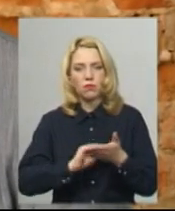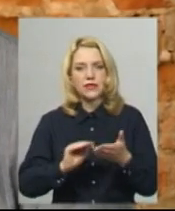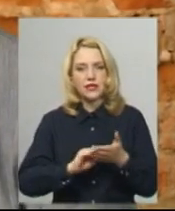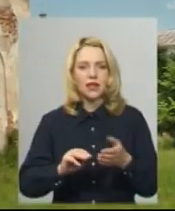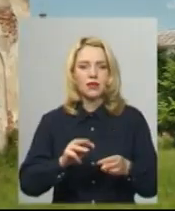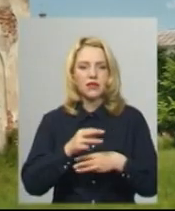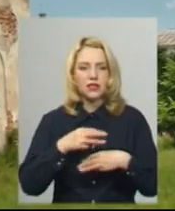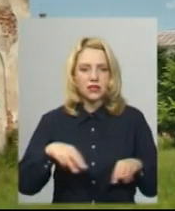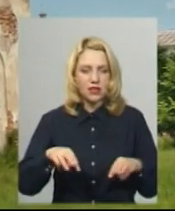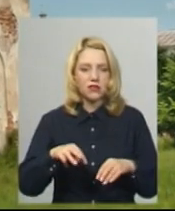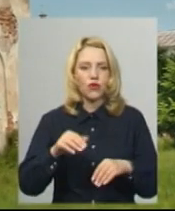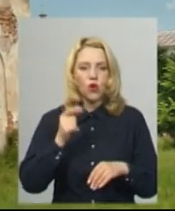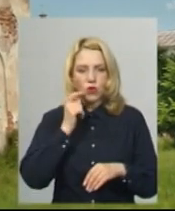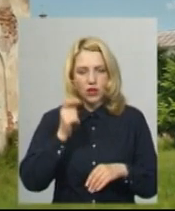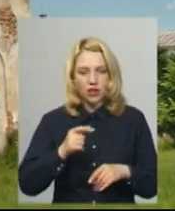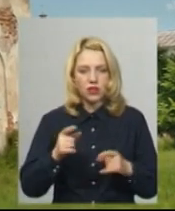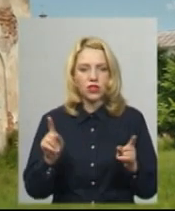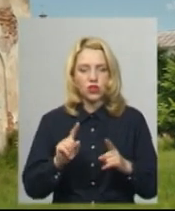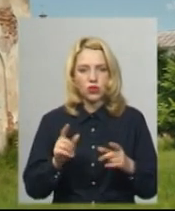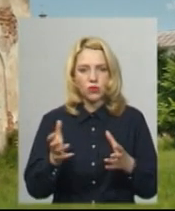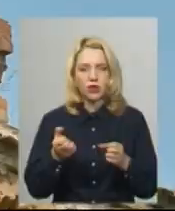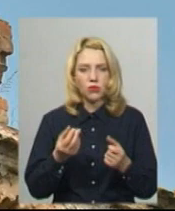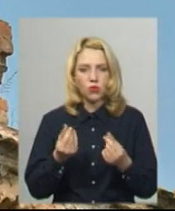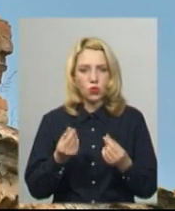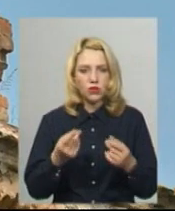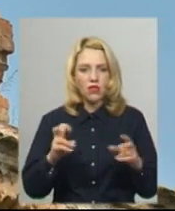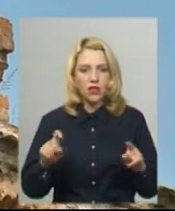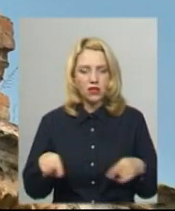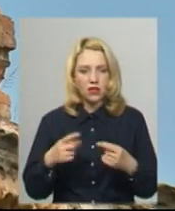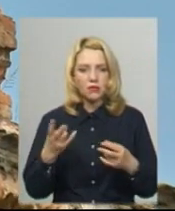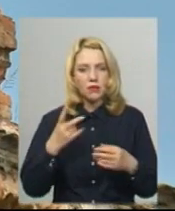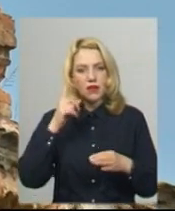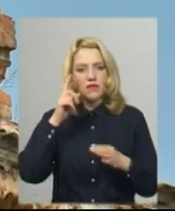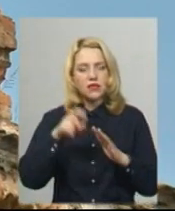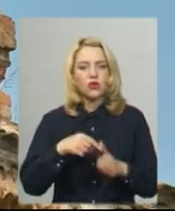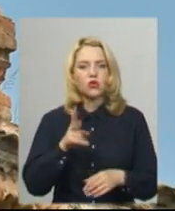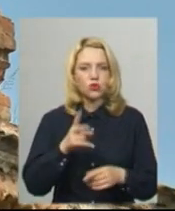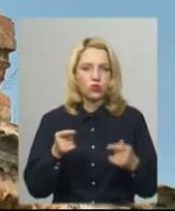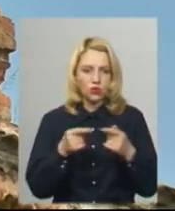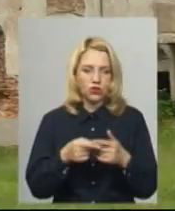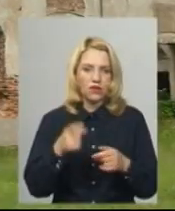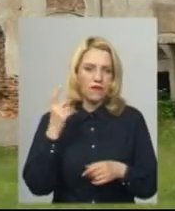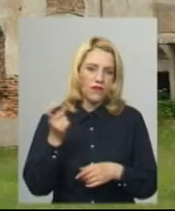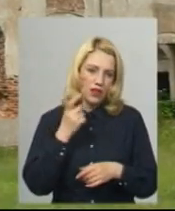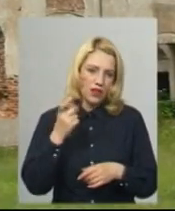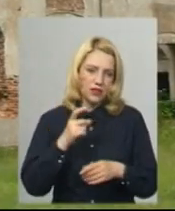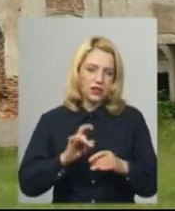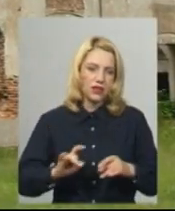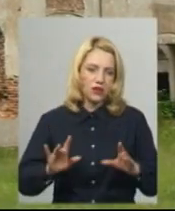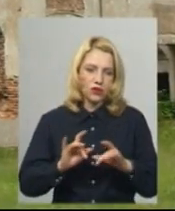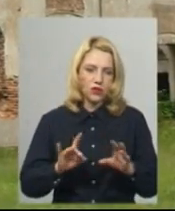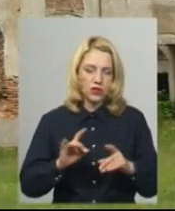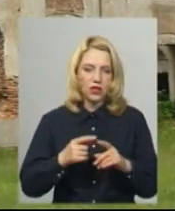питанню. Для того, аби отримати кошти на реставрацію, необхідно визначитися з власником, каже заступниця начальника Департаменту інформаційної діяльності